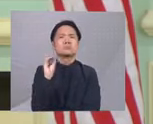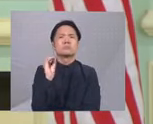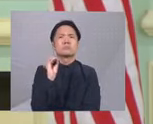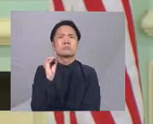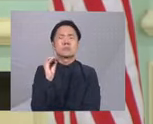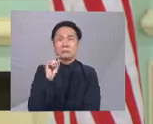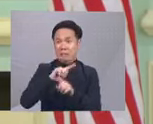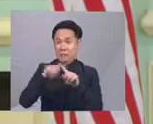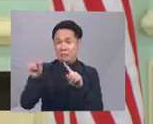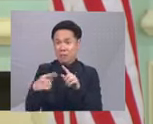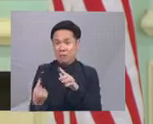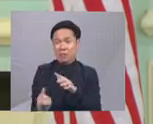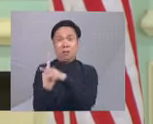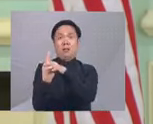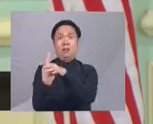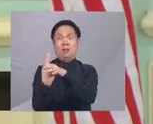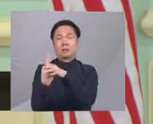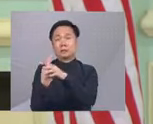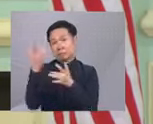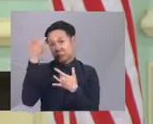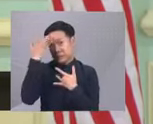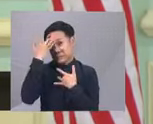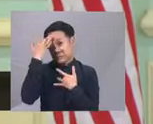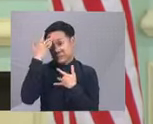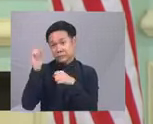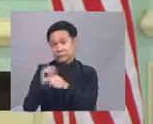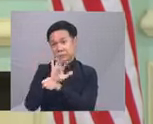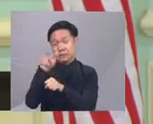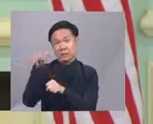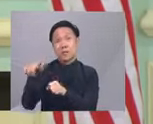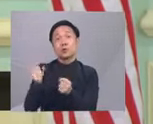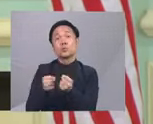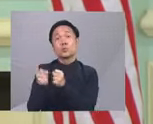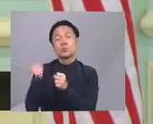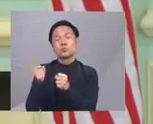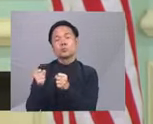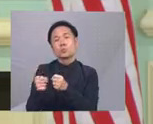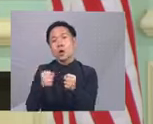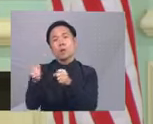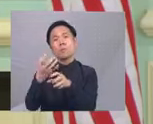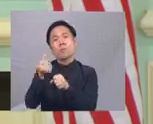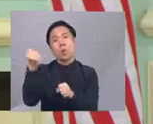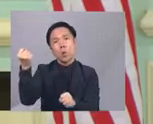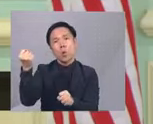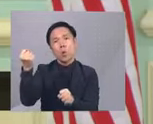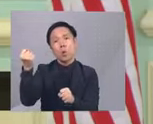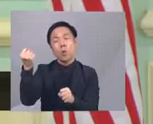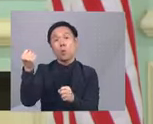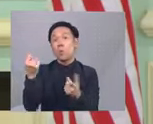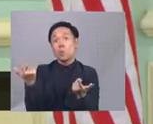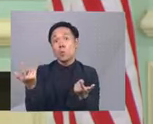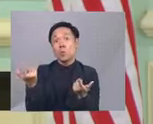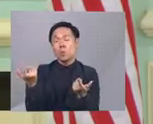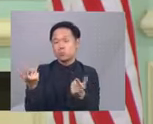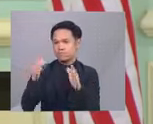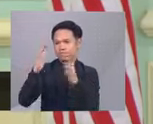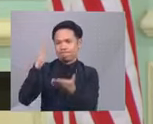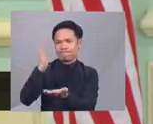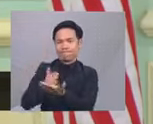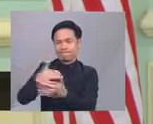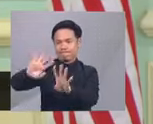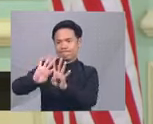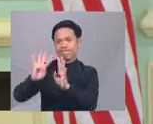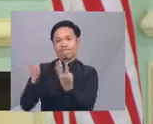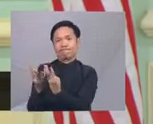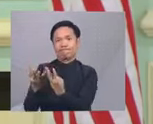berlaku positif, COVID positif di penjara Sungai Buloh, maka kita lock the whole block dan